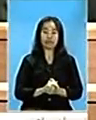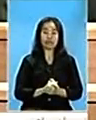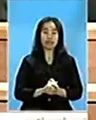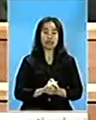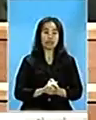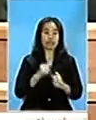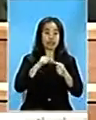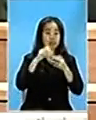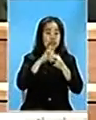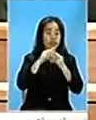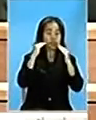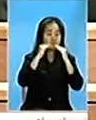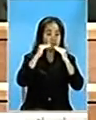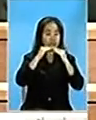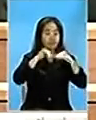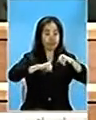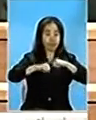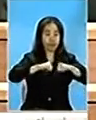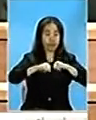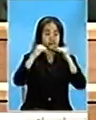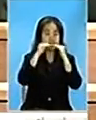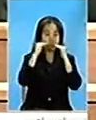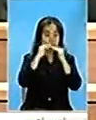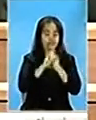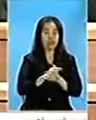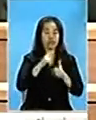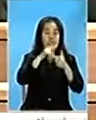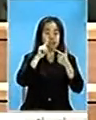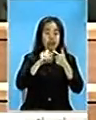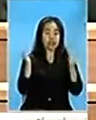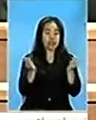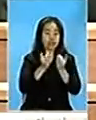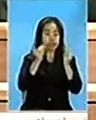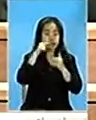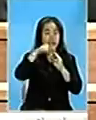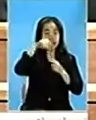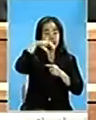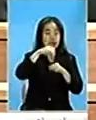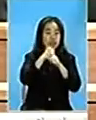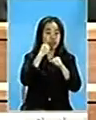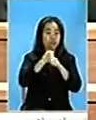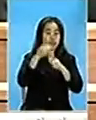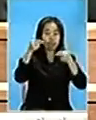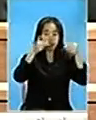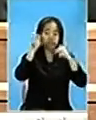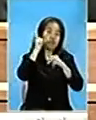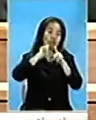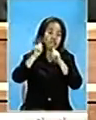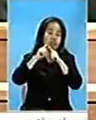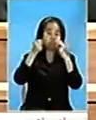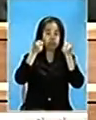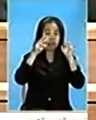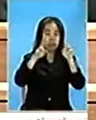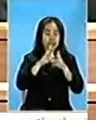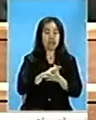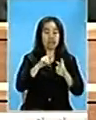การคุ้มครองสิทธิมนุษยชนการเสริมสร้างสถาบันสื่อมวลชนที่เป็นอิสระสร้างก